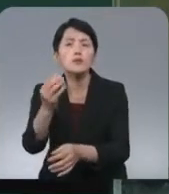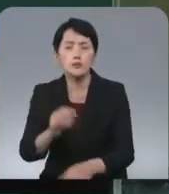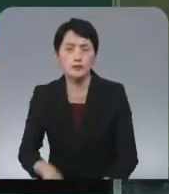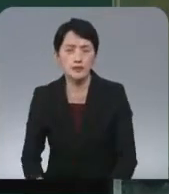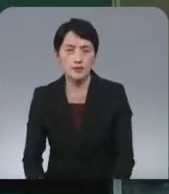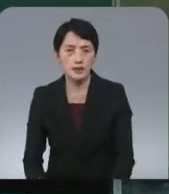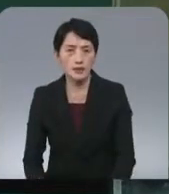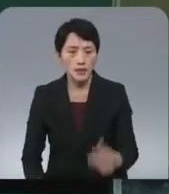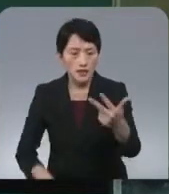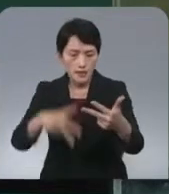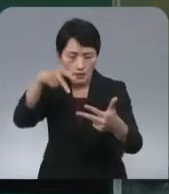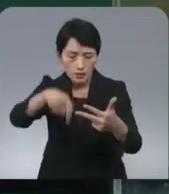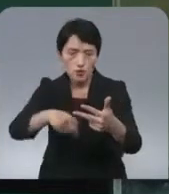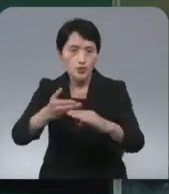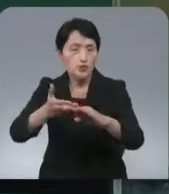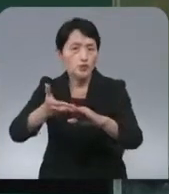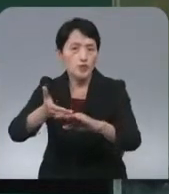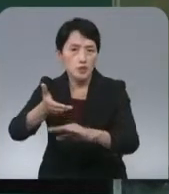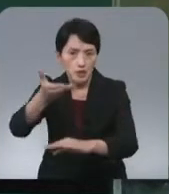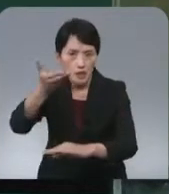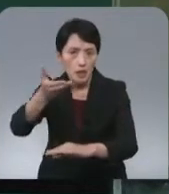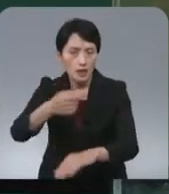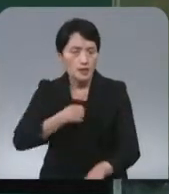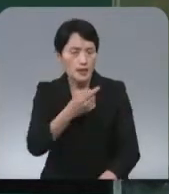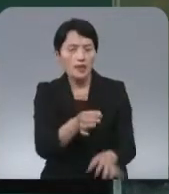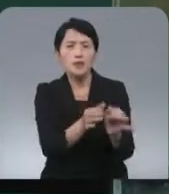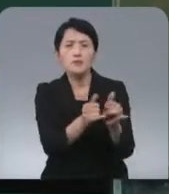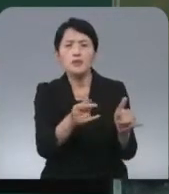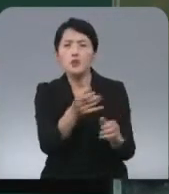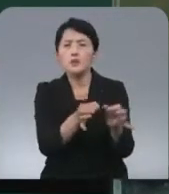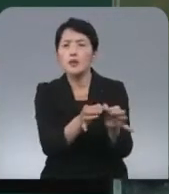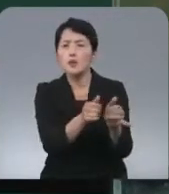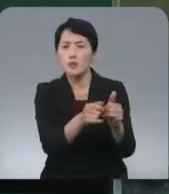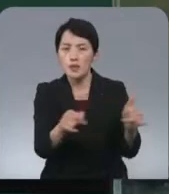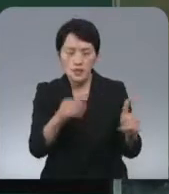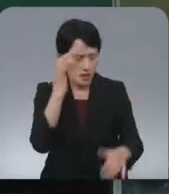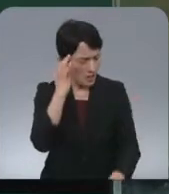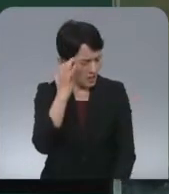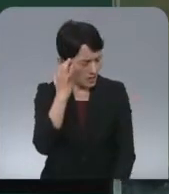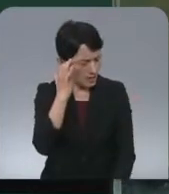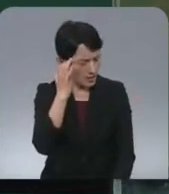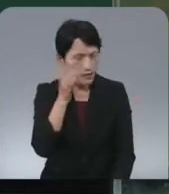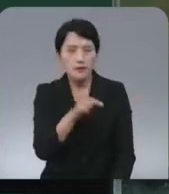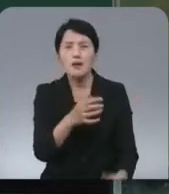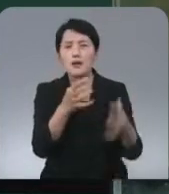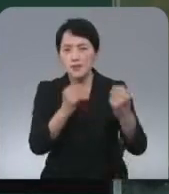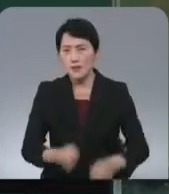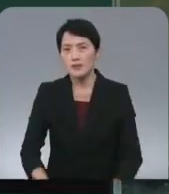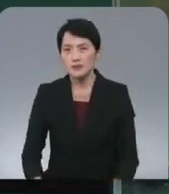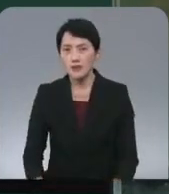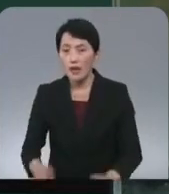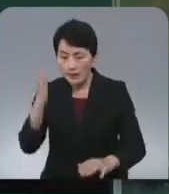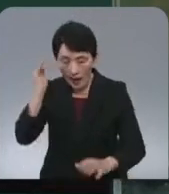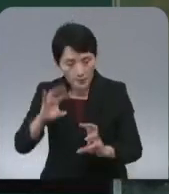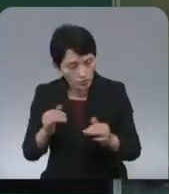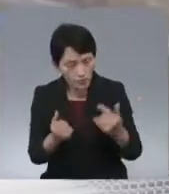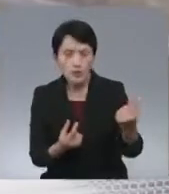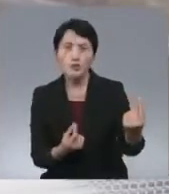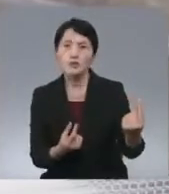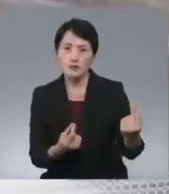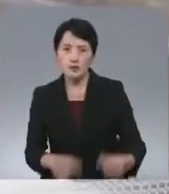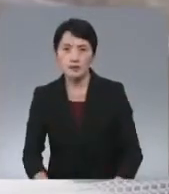текущие ограничение включая запрет на личную встречу с участием более чем 6 человек действует до 20 февраля